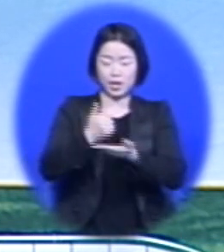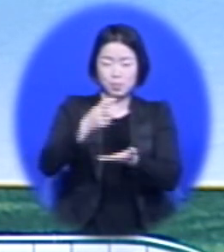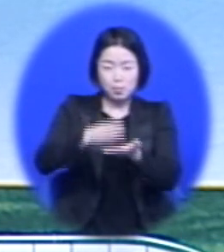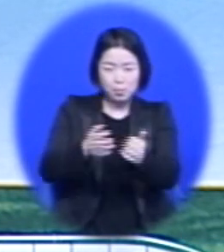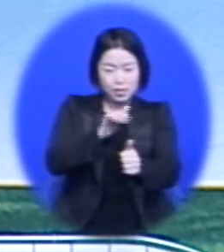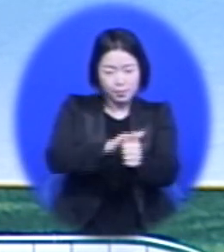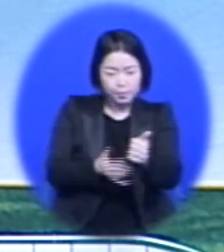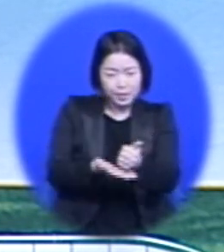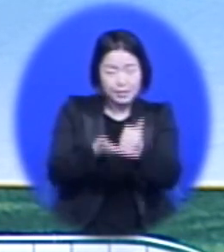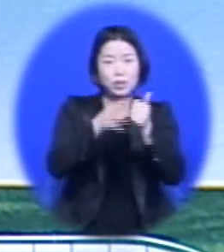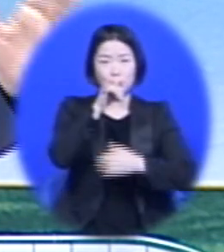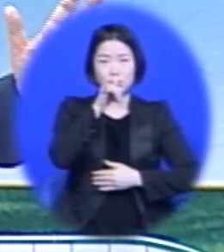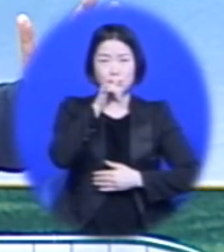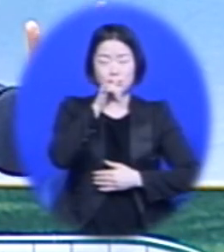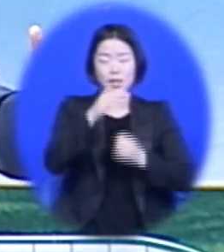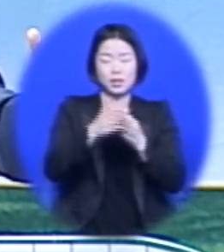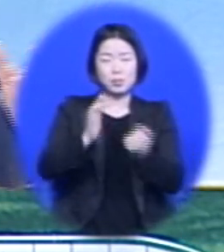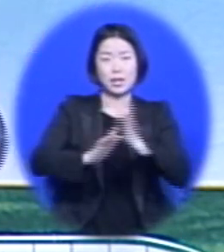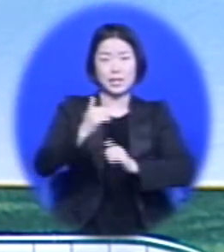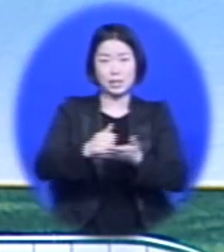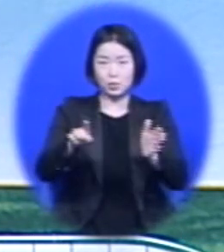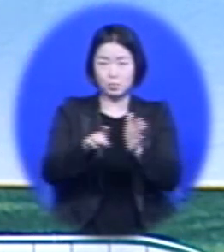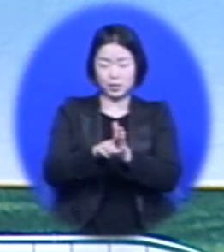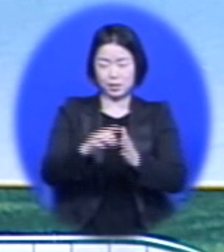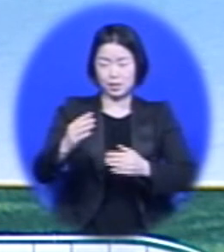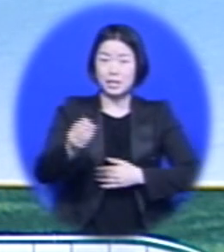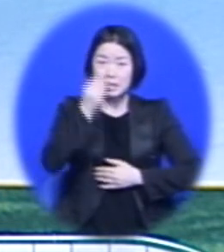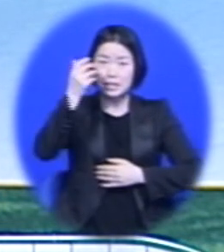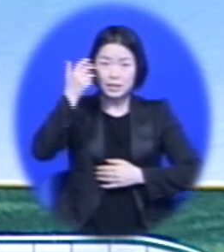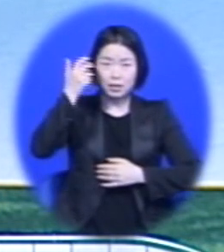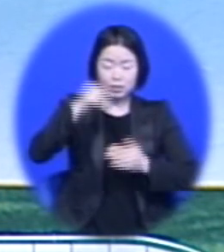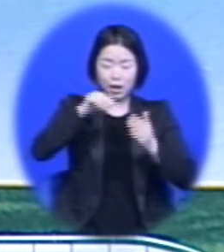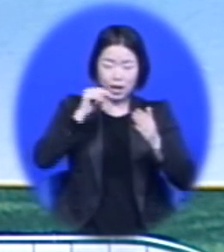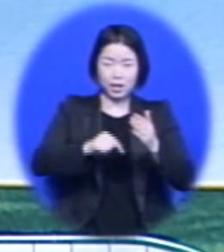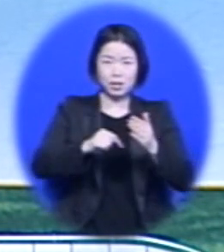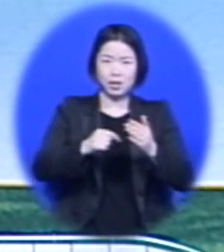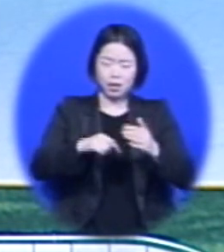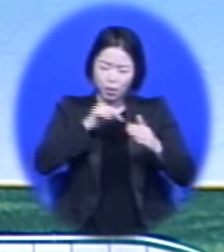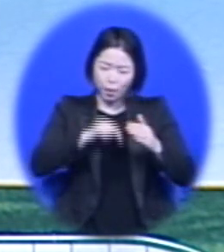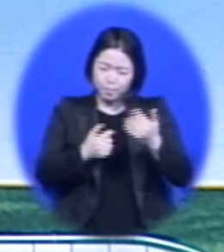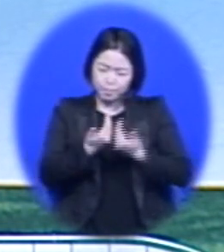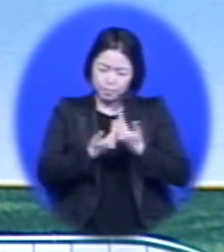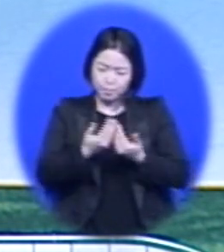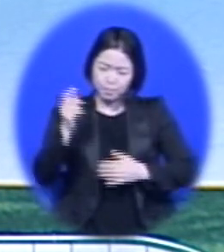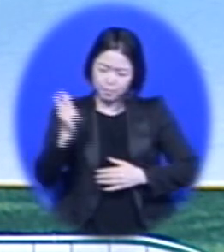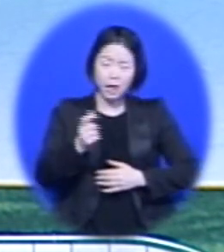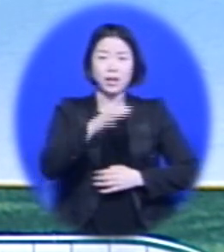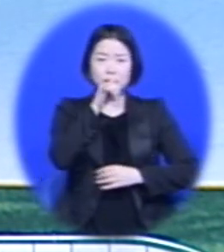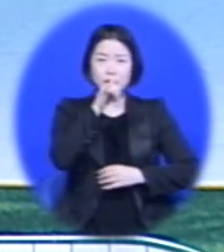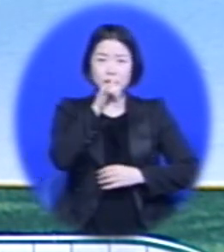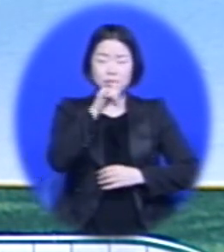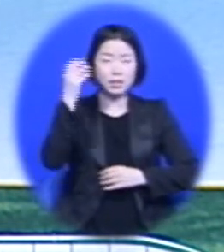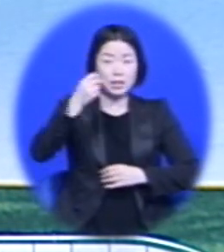섬깁니다. 그래서 예수를 믿는 성도 안에는 내적인 갈등이 굉장히 강하게 일어납니다.